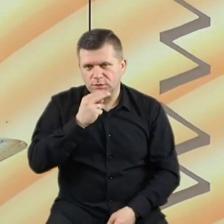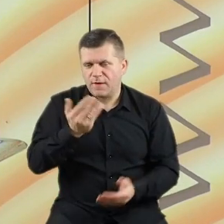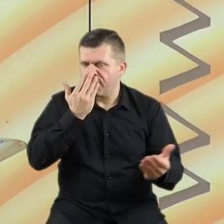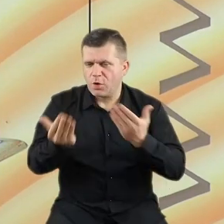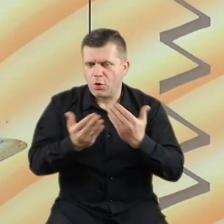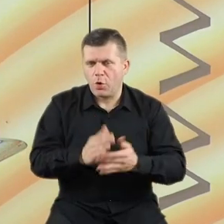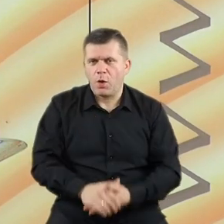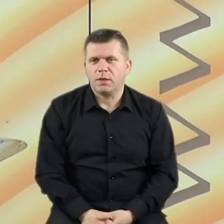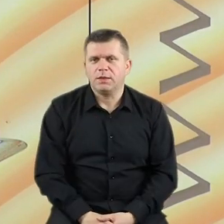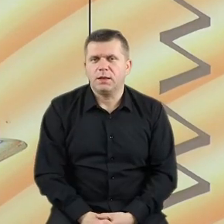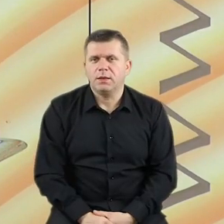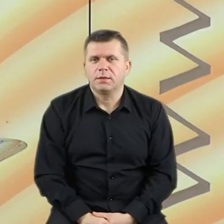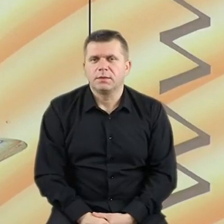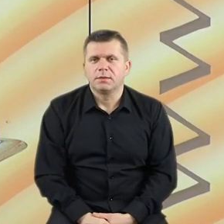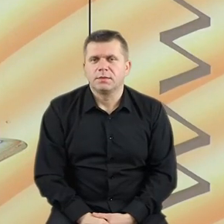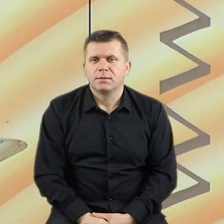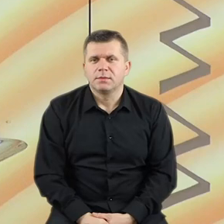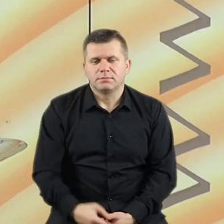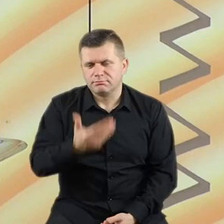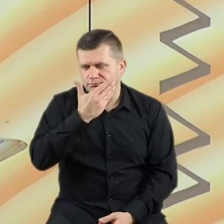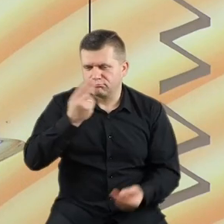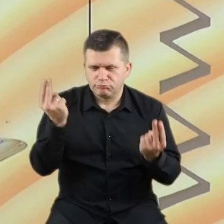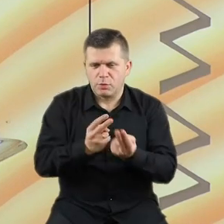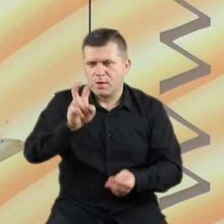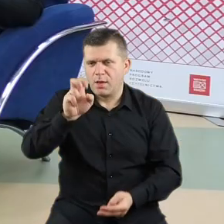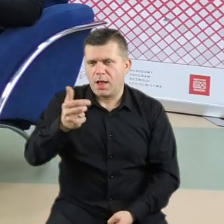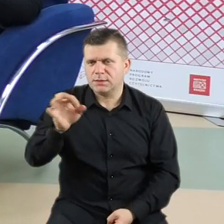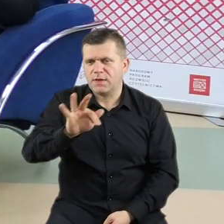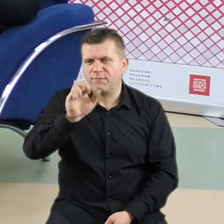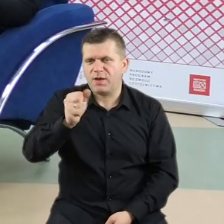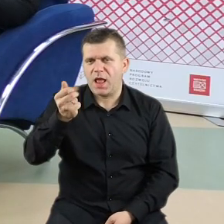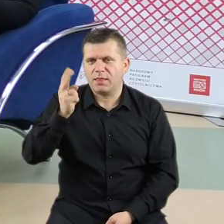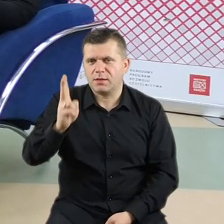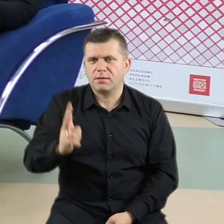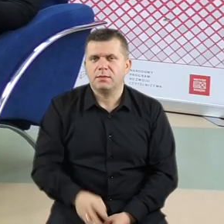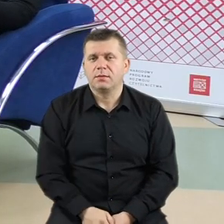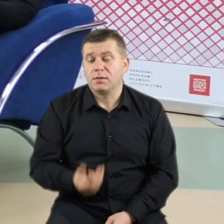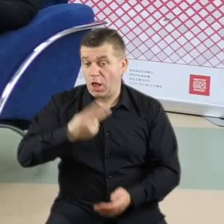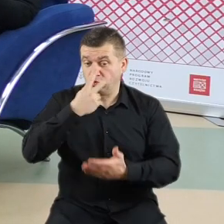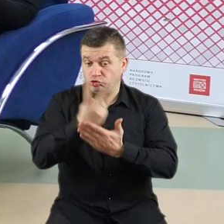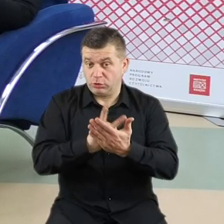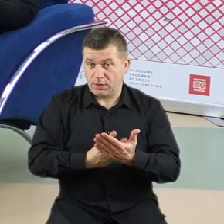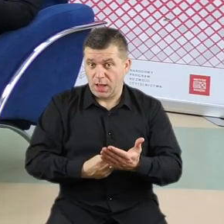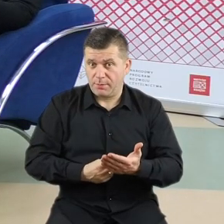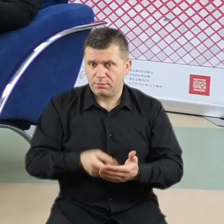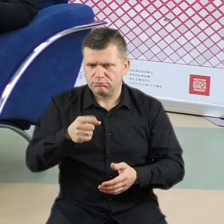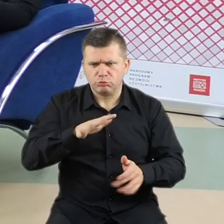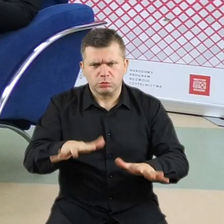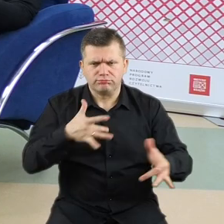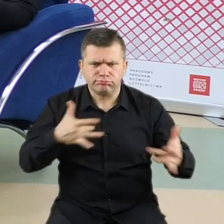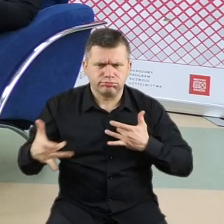wygląda najbardziej jak Hans Frank. Pomimo, że czytamy, czytamy o